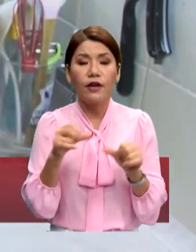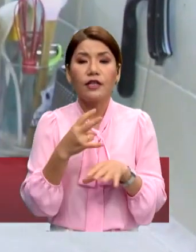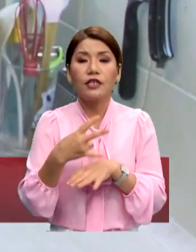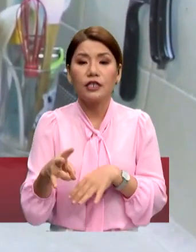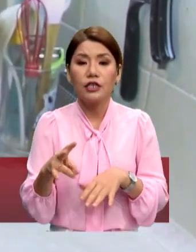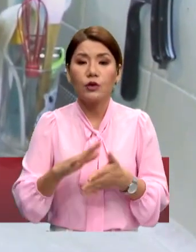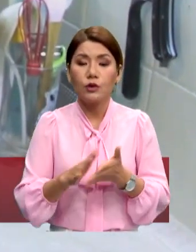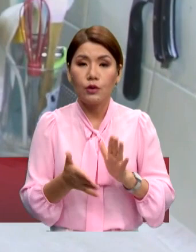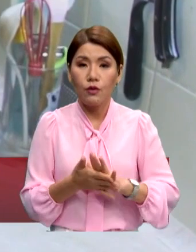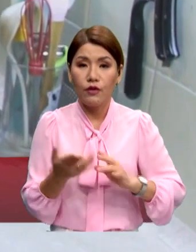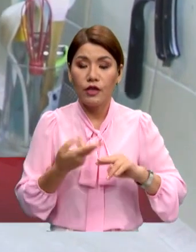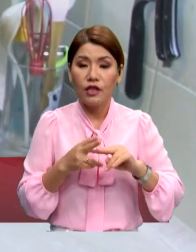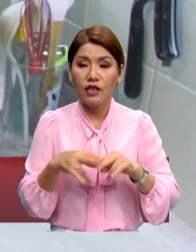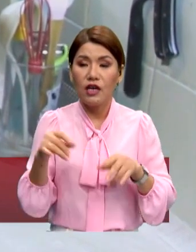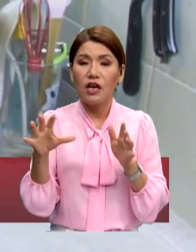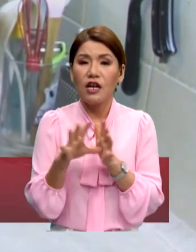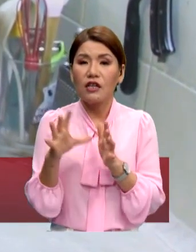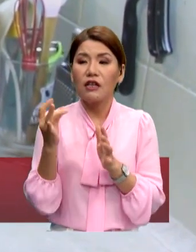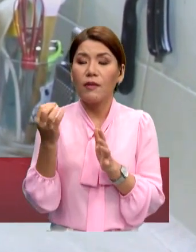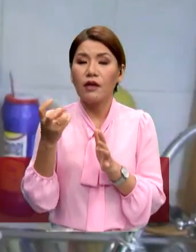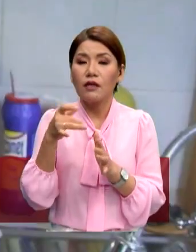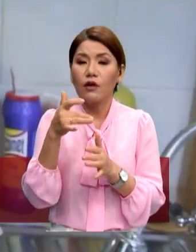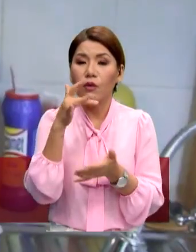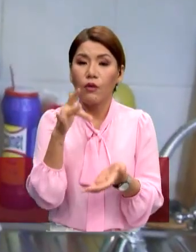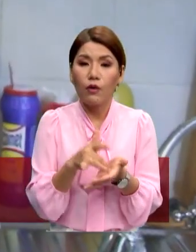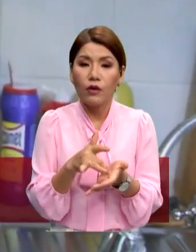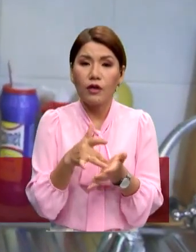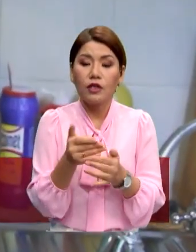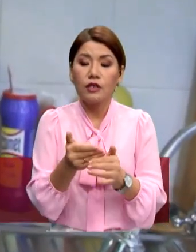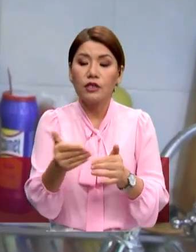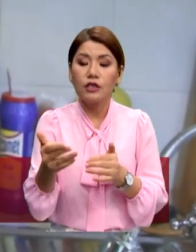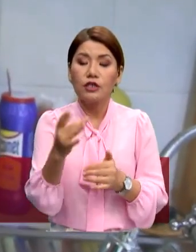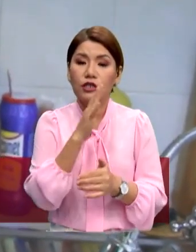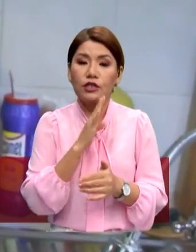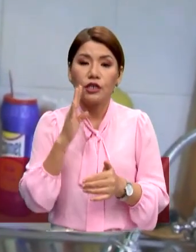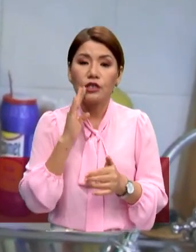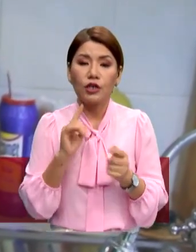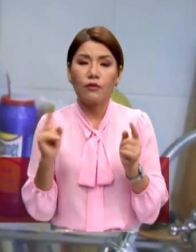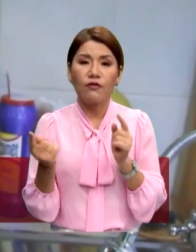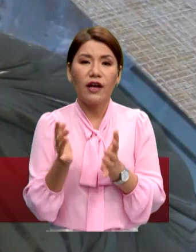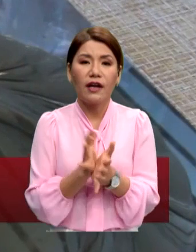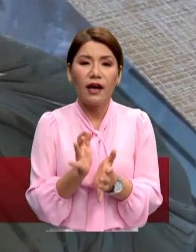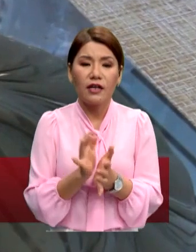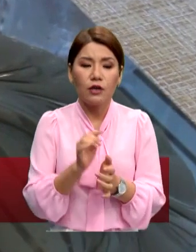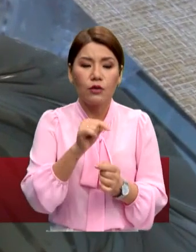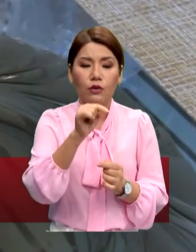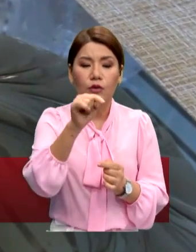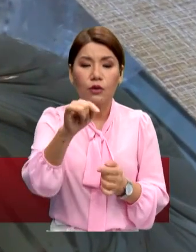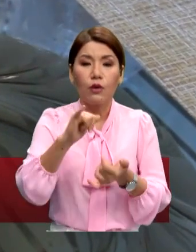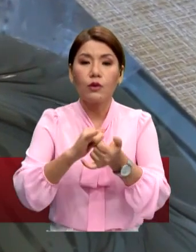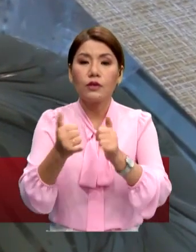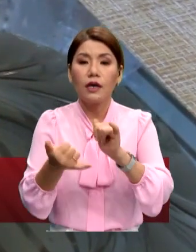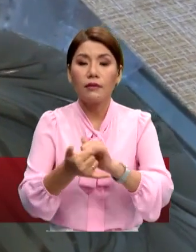Чего стоит только анализ радиационных пятен города. Тогда с дозиметром женщине пришлось обойти все грязные точки